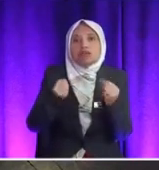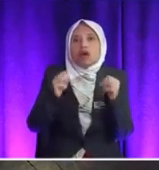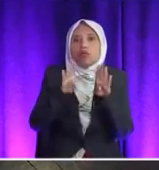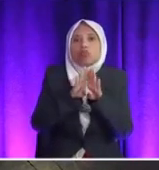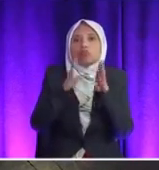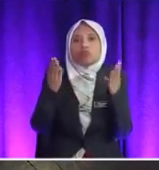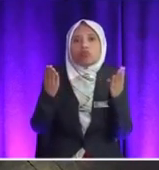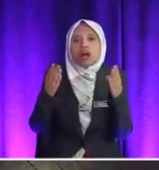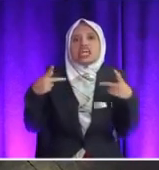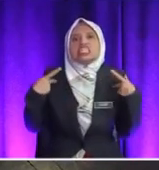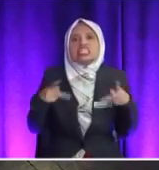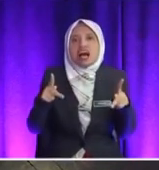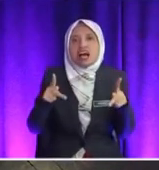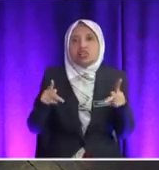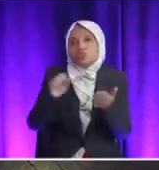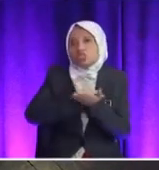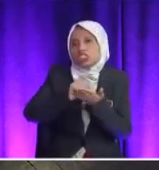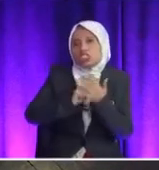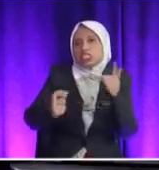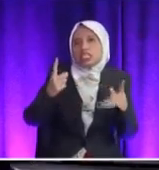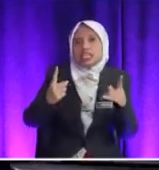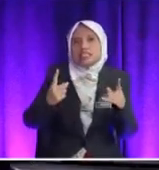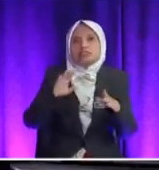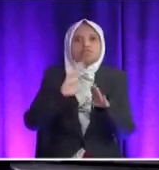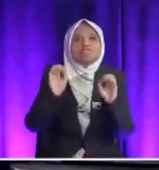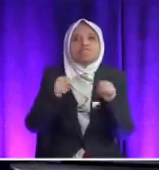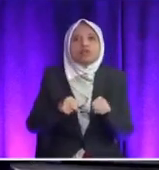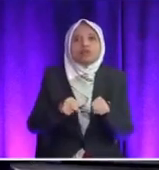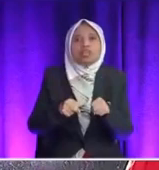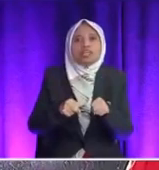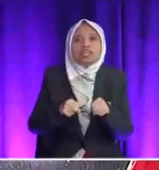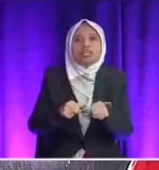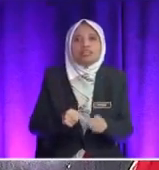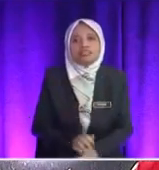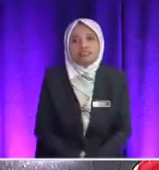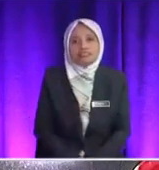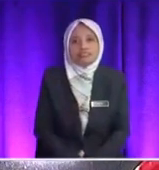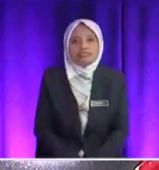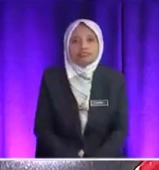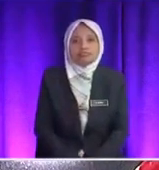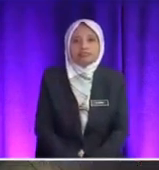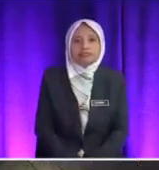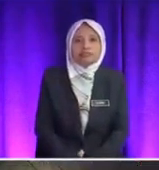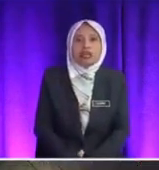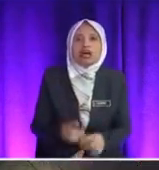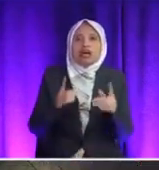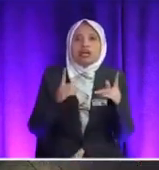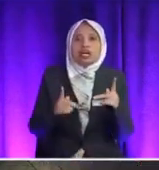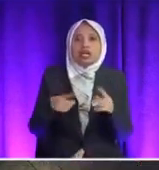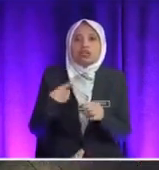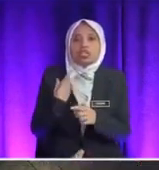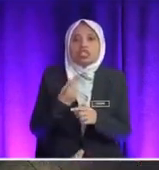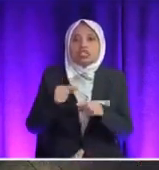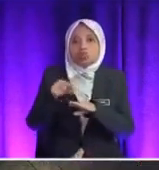buka apa pusat center itu ah Bangkitlah melajang kayanya Jadi kalau gitu gunung Pesagi